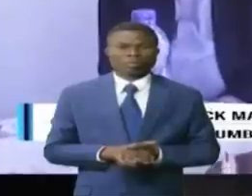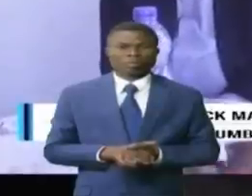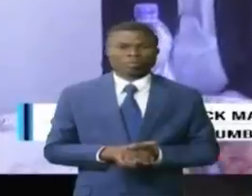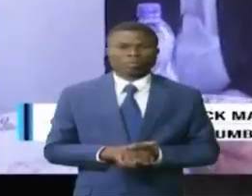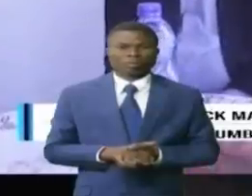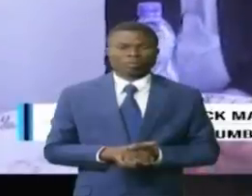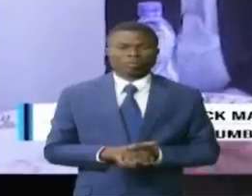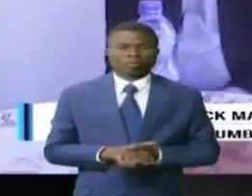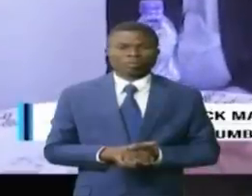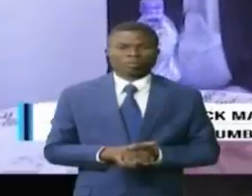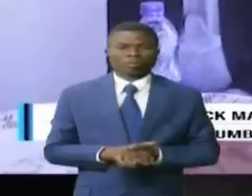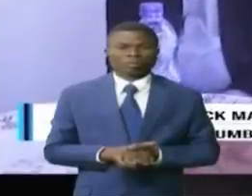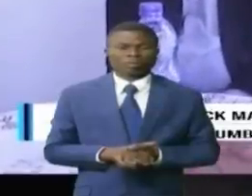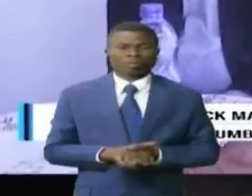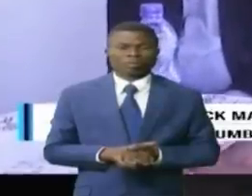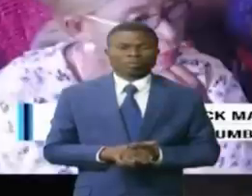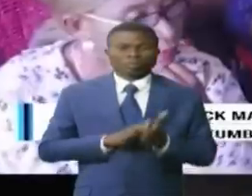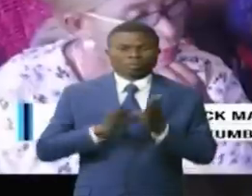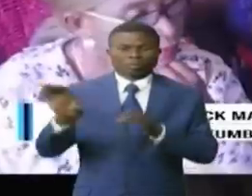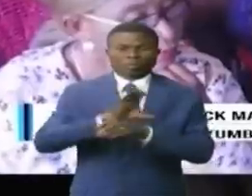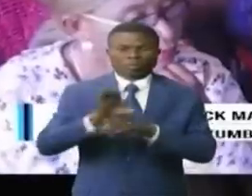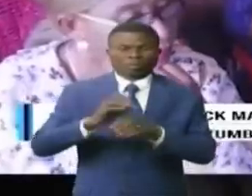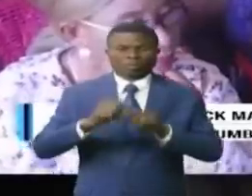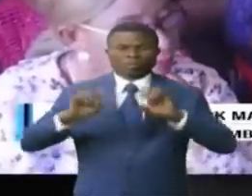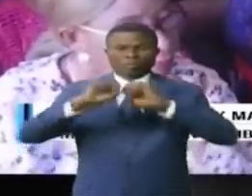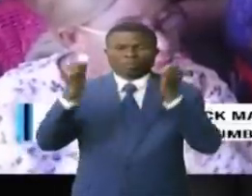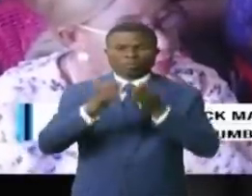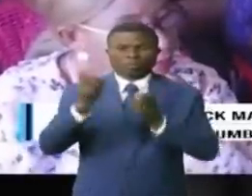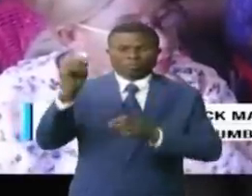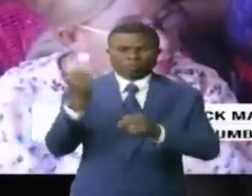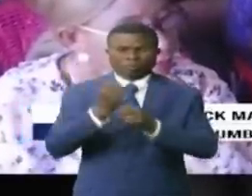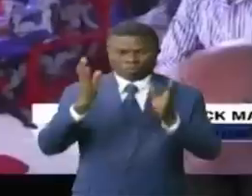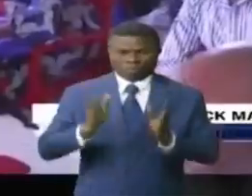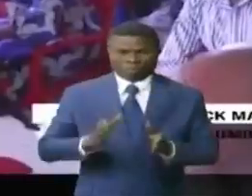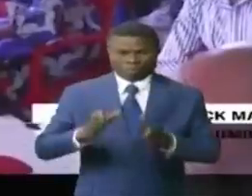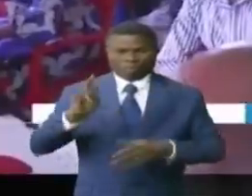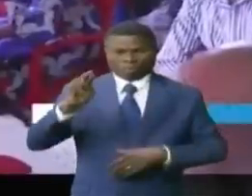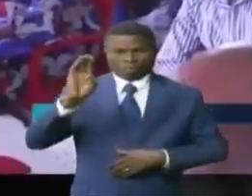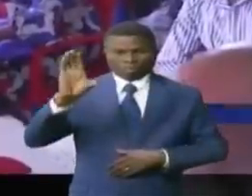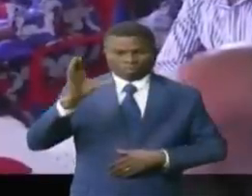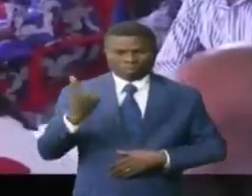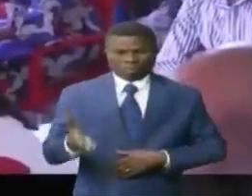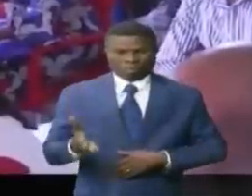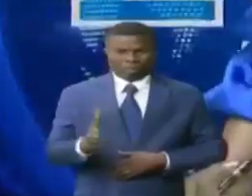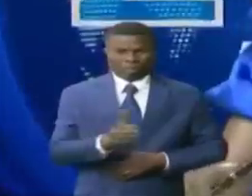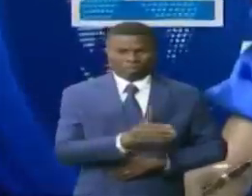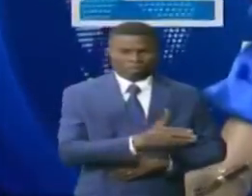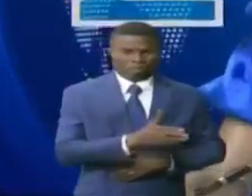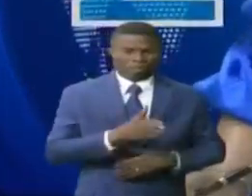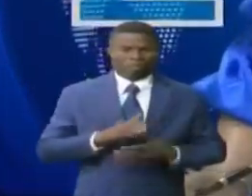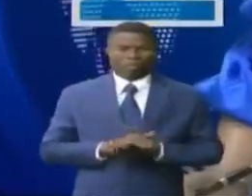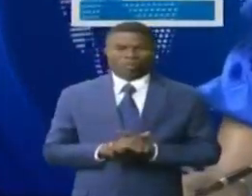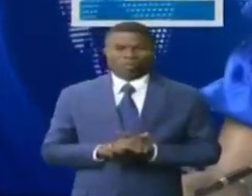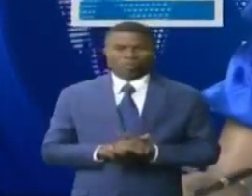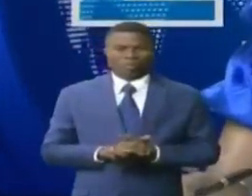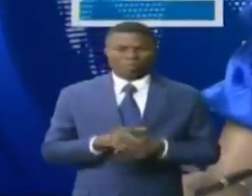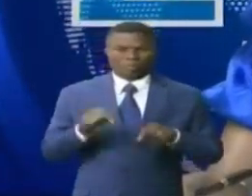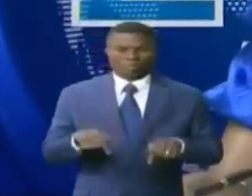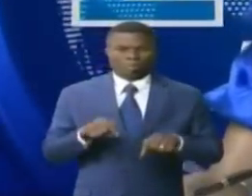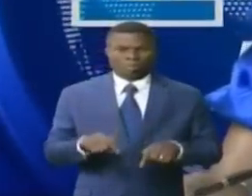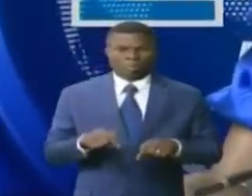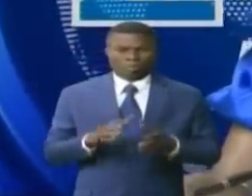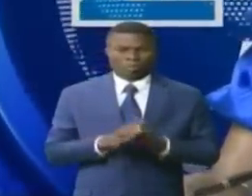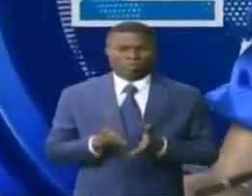heureuse du social des agents et cadres de la Radio-Télévision nationale congolaise. Nous sommes maintenant en mesure